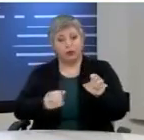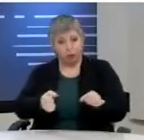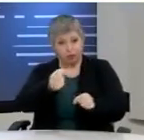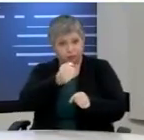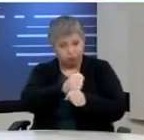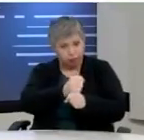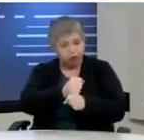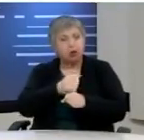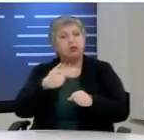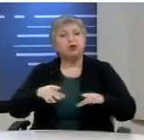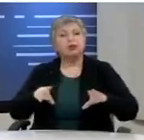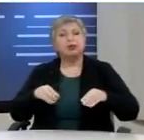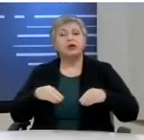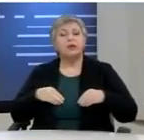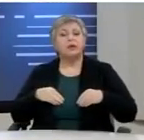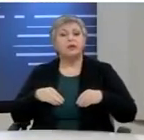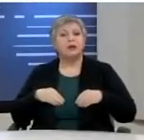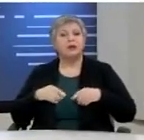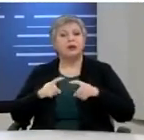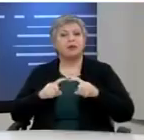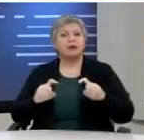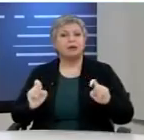Όπου αποδεχτήκαμε τι?